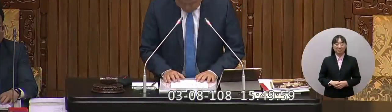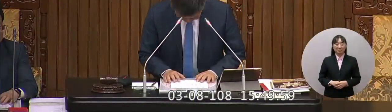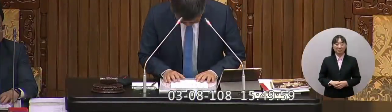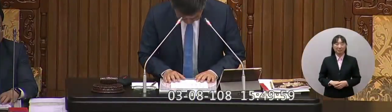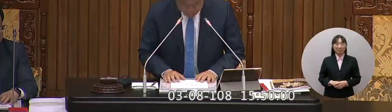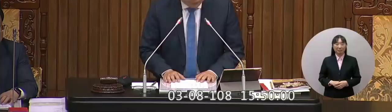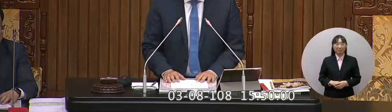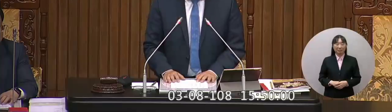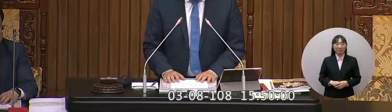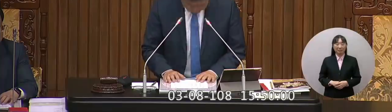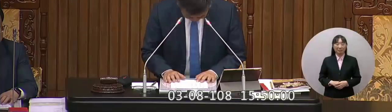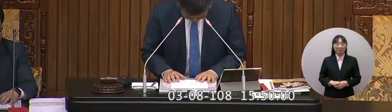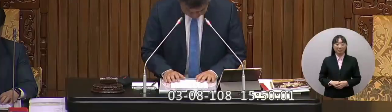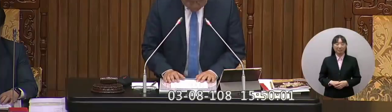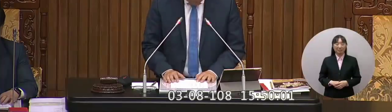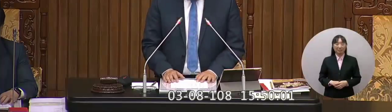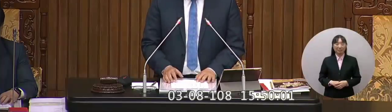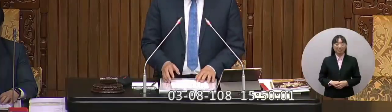是